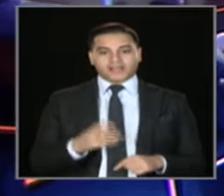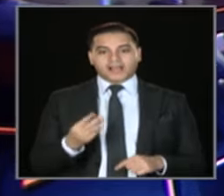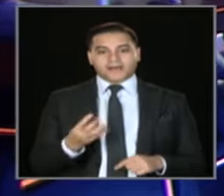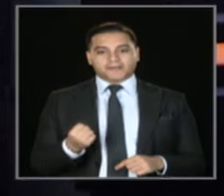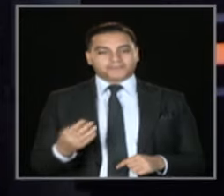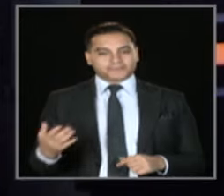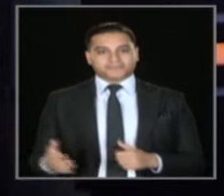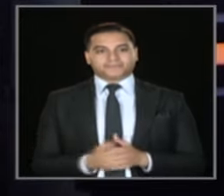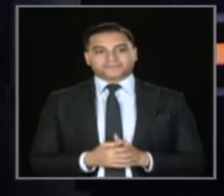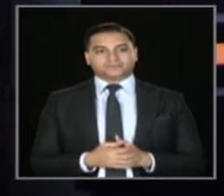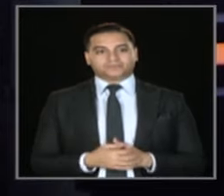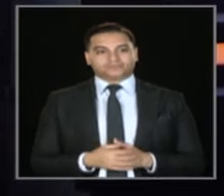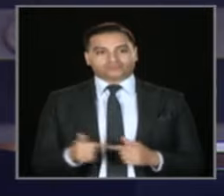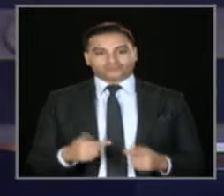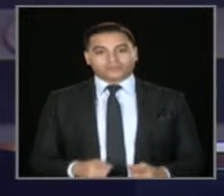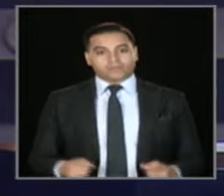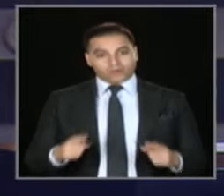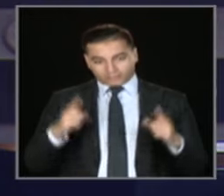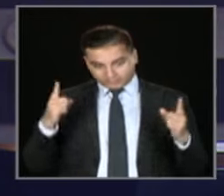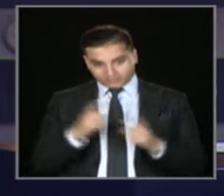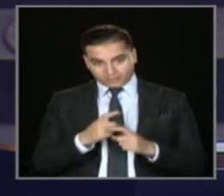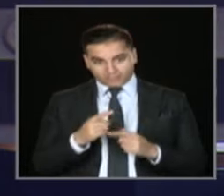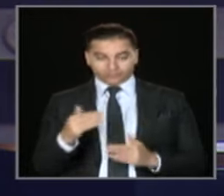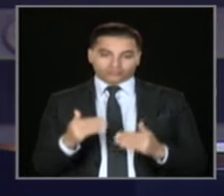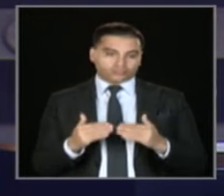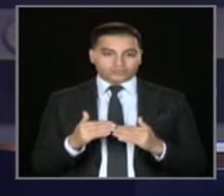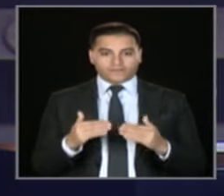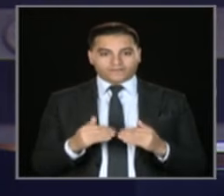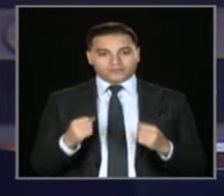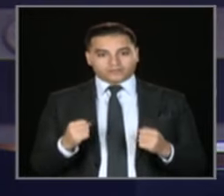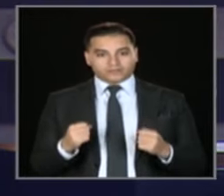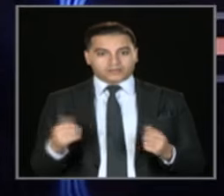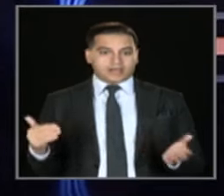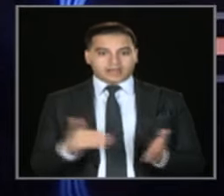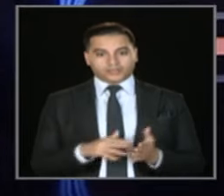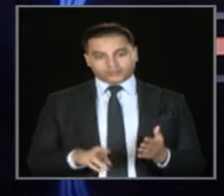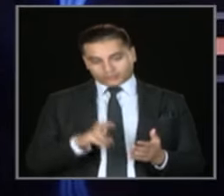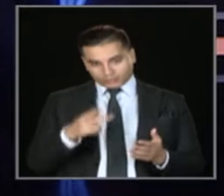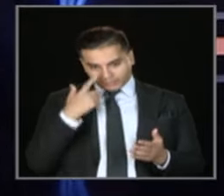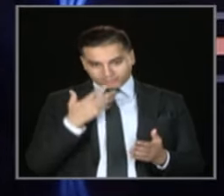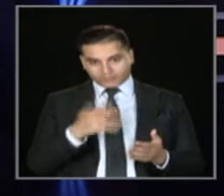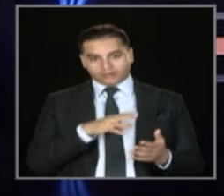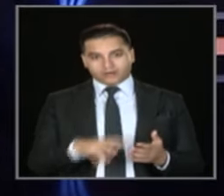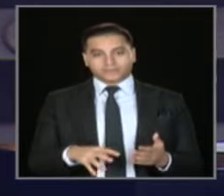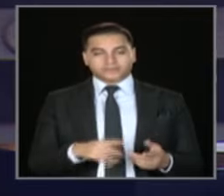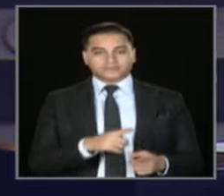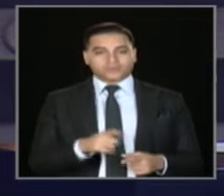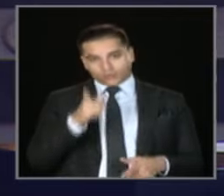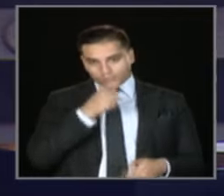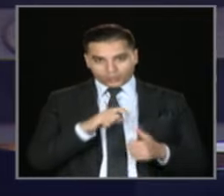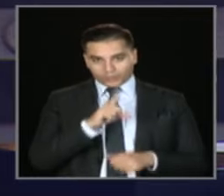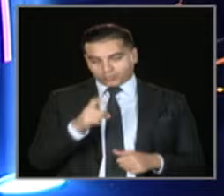40 الكرنك. مباراة صعبة ومتكافئة. آخر سؤال في الفقرة رمسيس